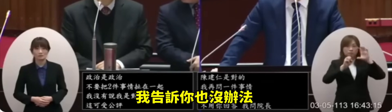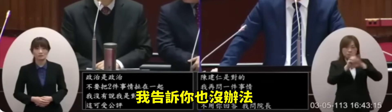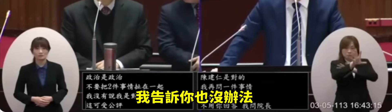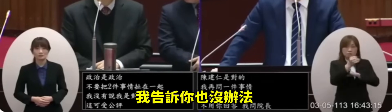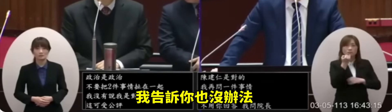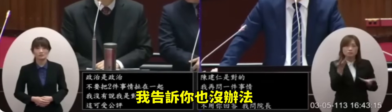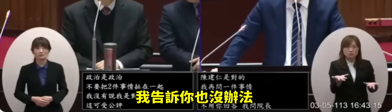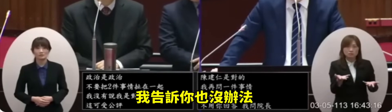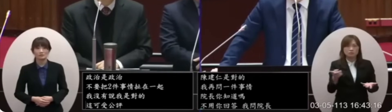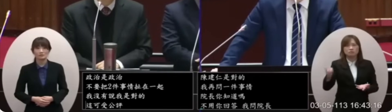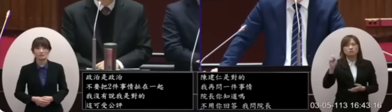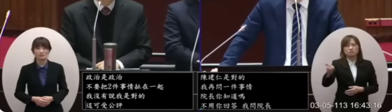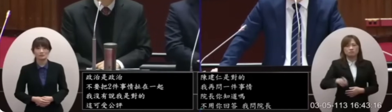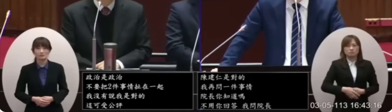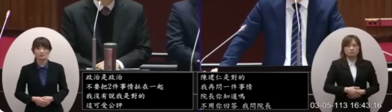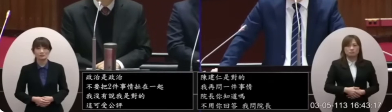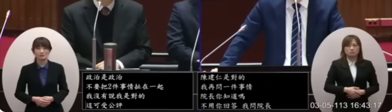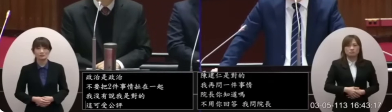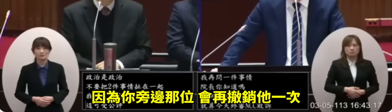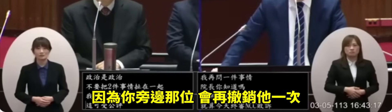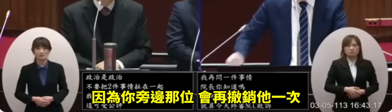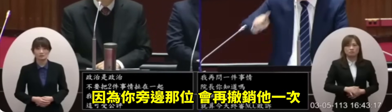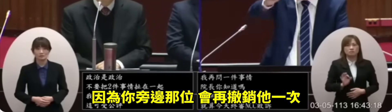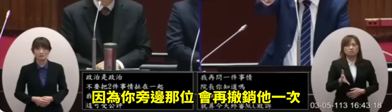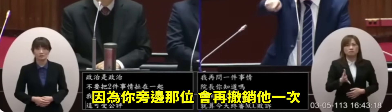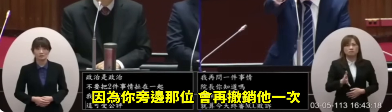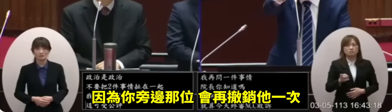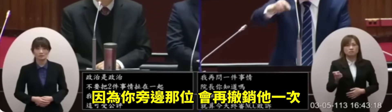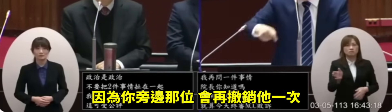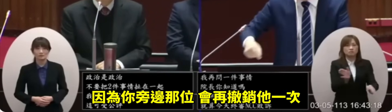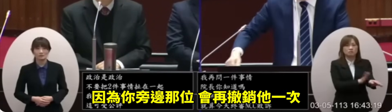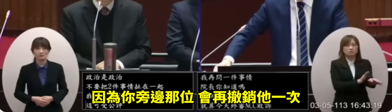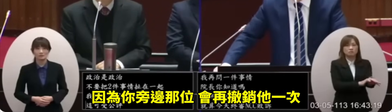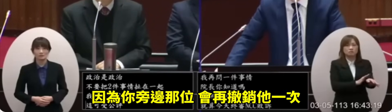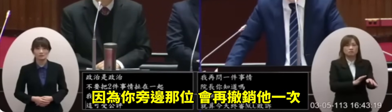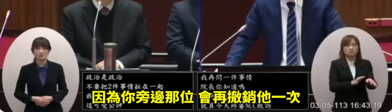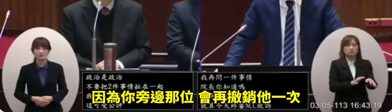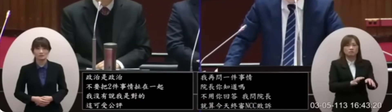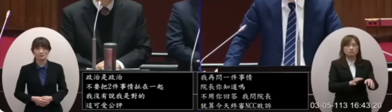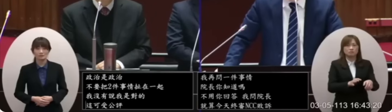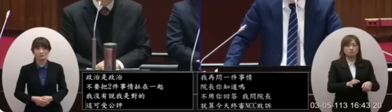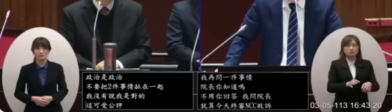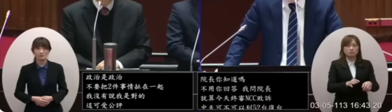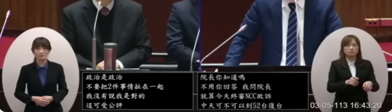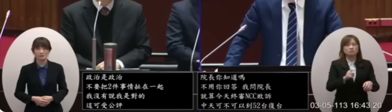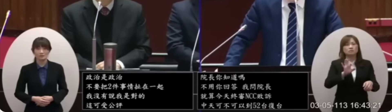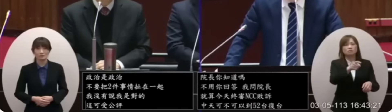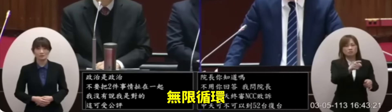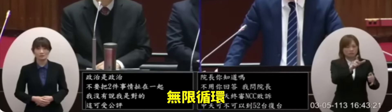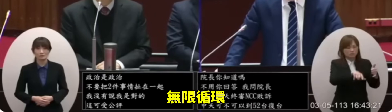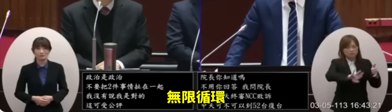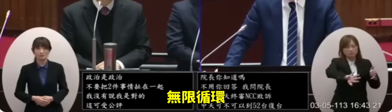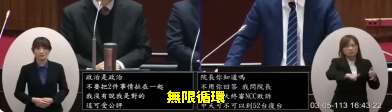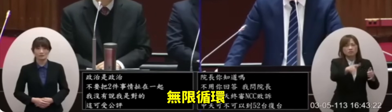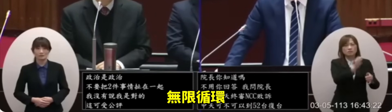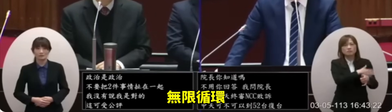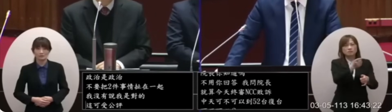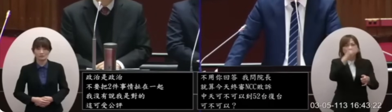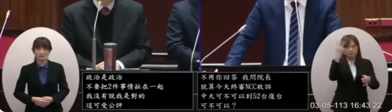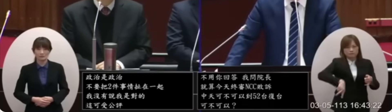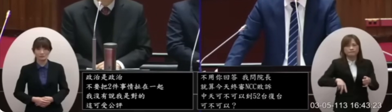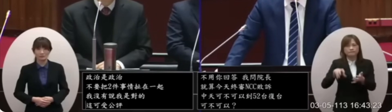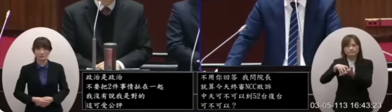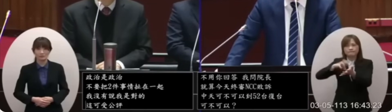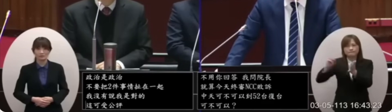我告诉你也没办法，因为你旁边那一位会再撤销他一次，无限循